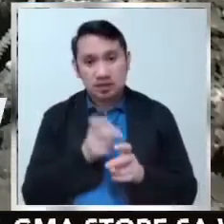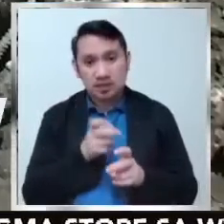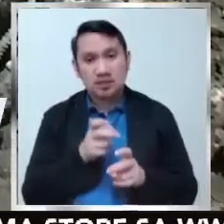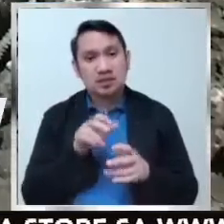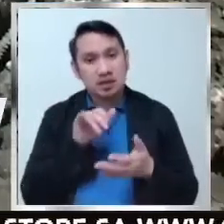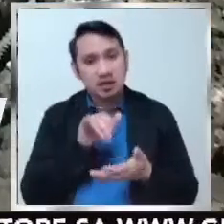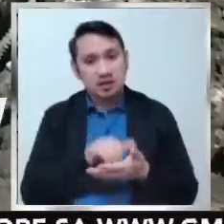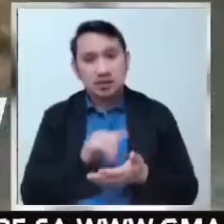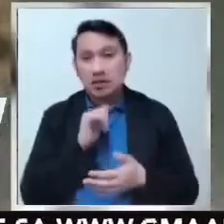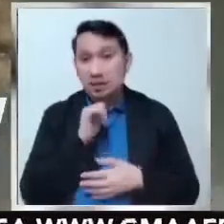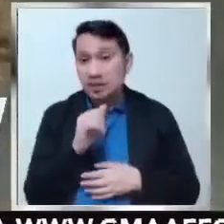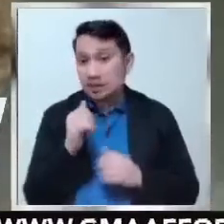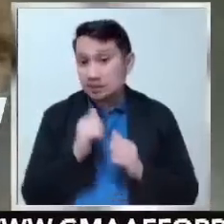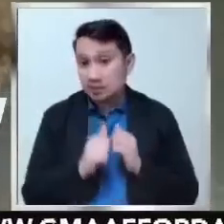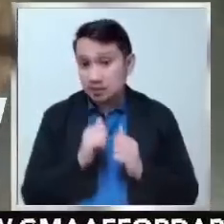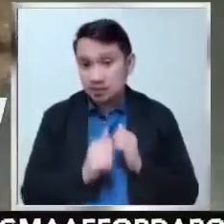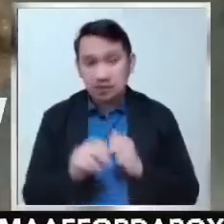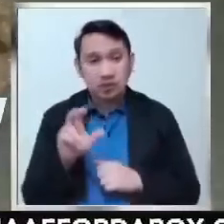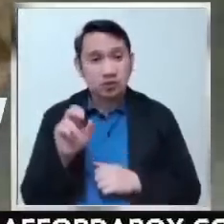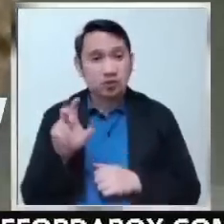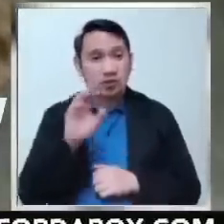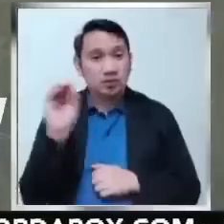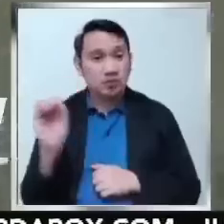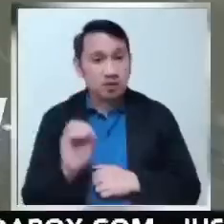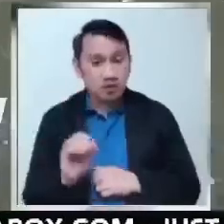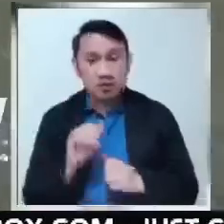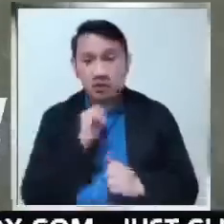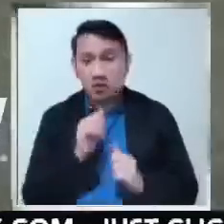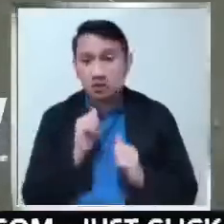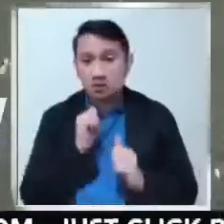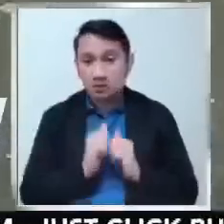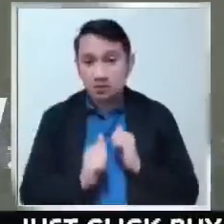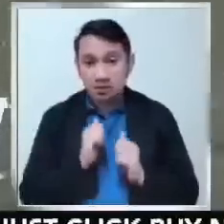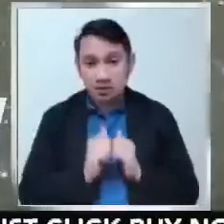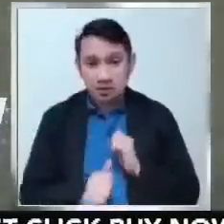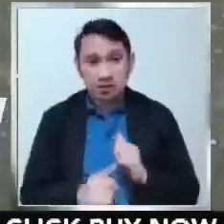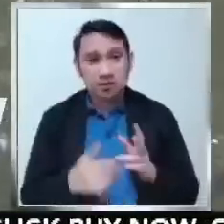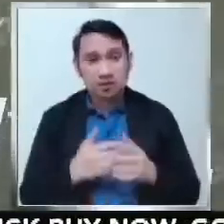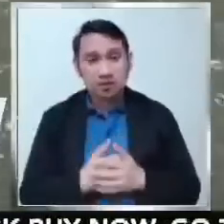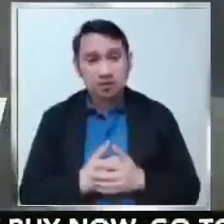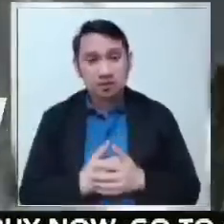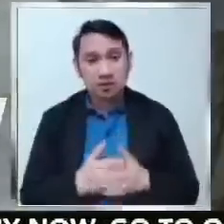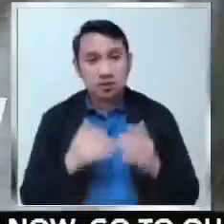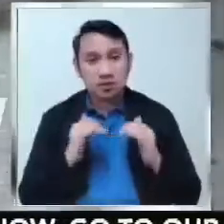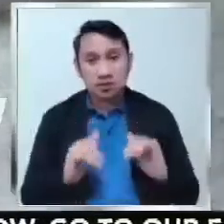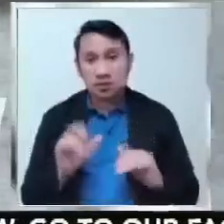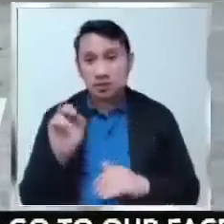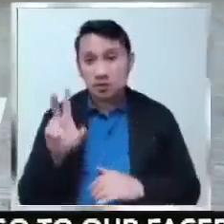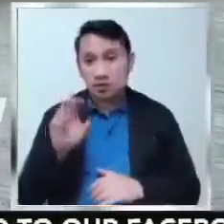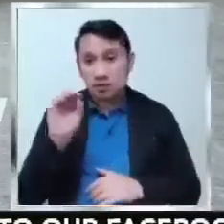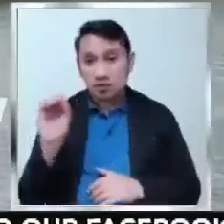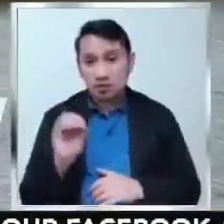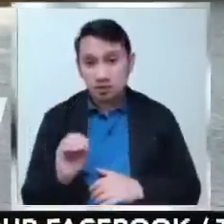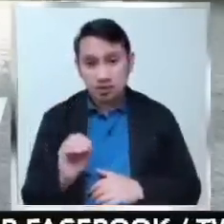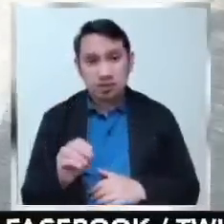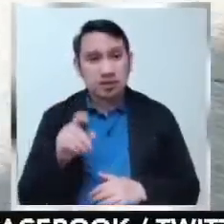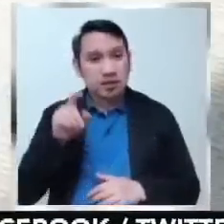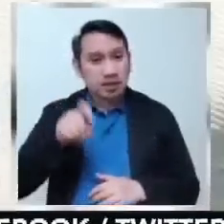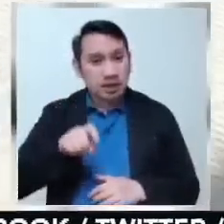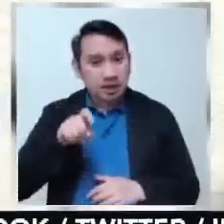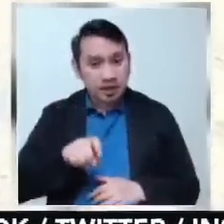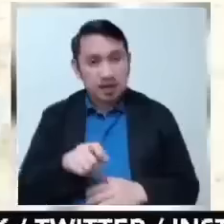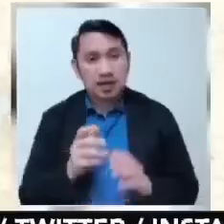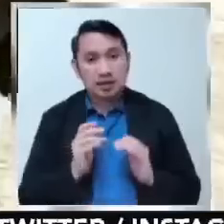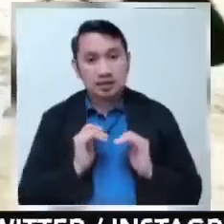dahil nasa 13% ka na, ibig sabihin, mananatili siya ng 13%. Kinakailangan na in-maintain mo